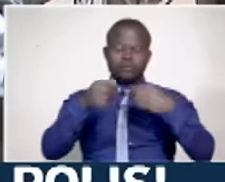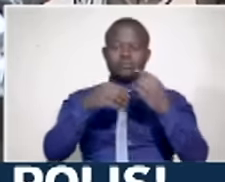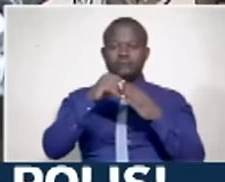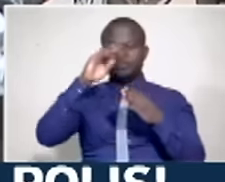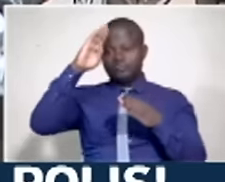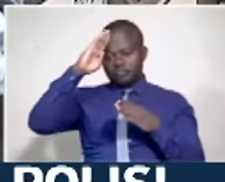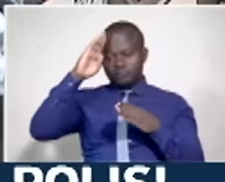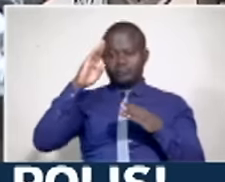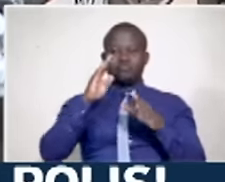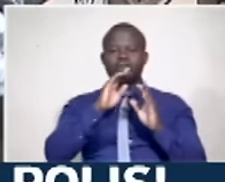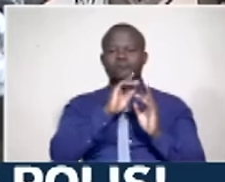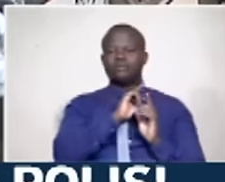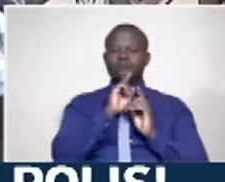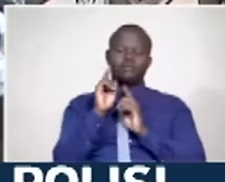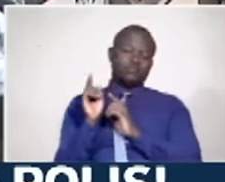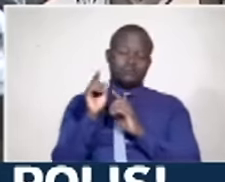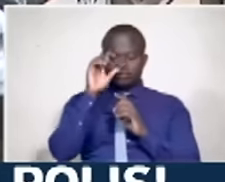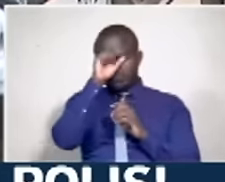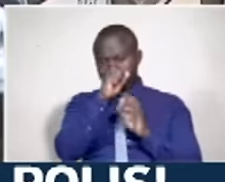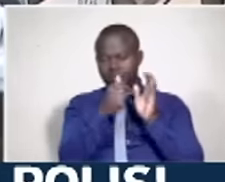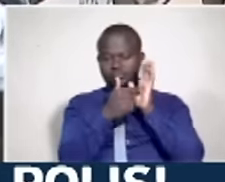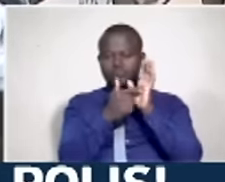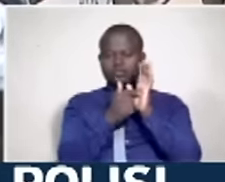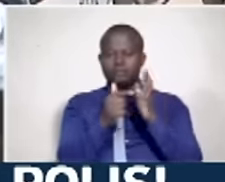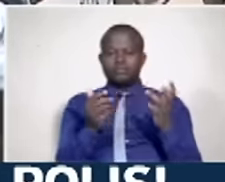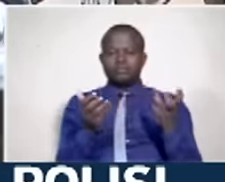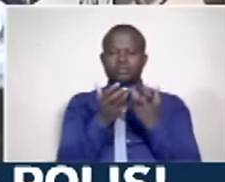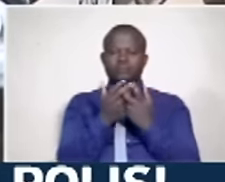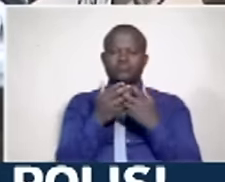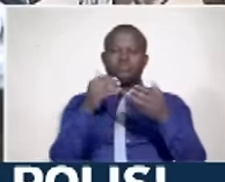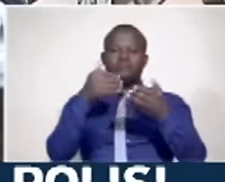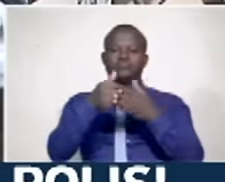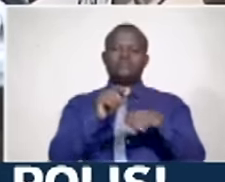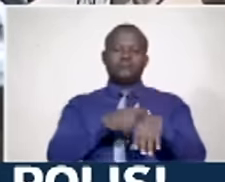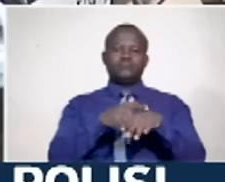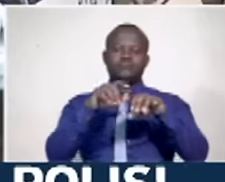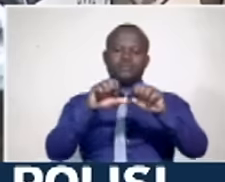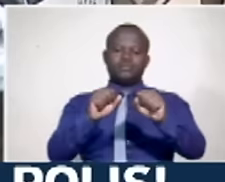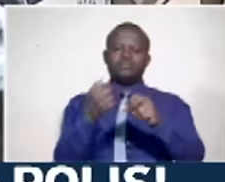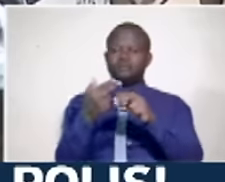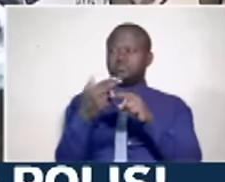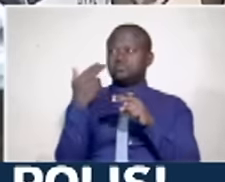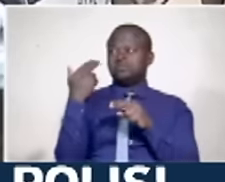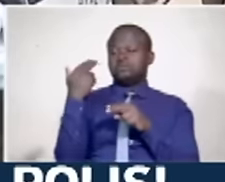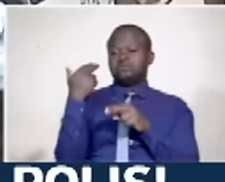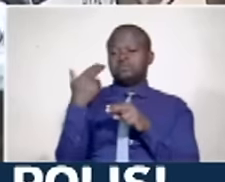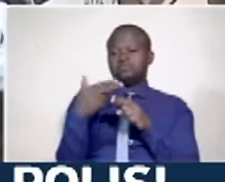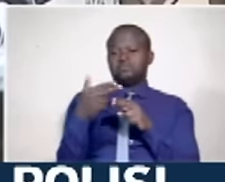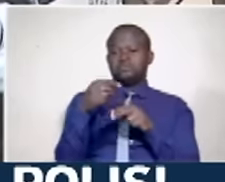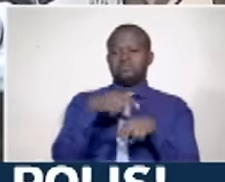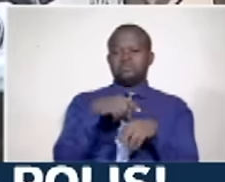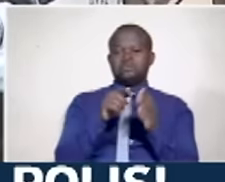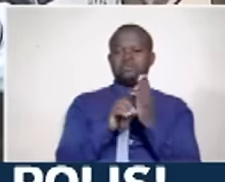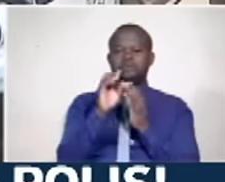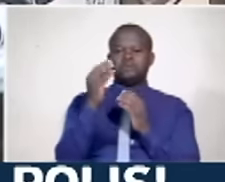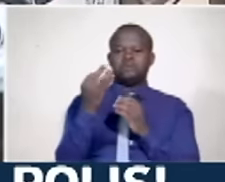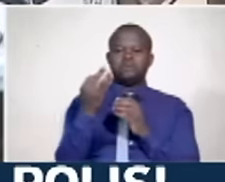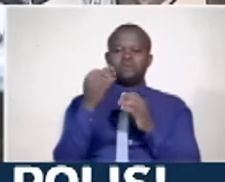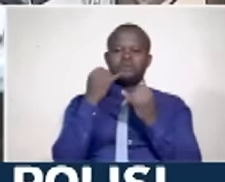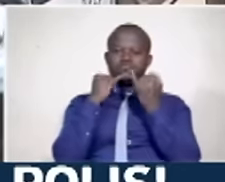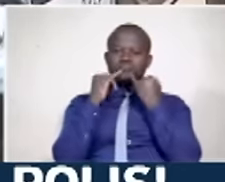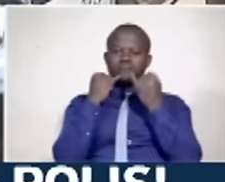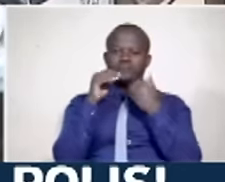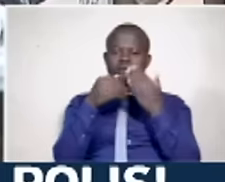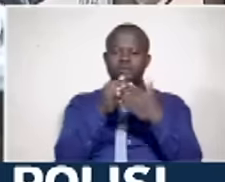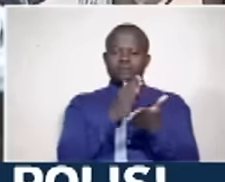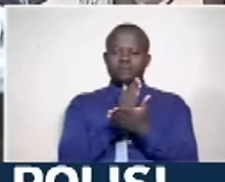polisi igahuza ibyo bimenyetso ihuza amakuru kugeza igihe yafatiwe ejo bundi itariki 3. Ni amakuru rero